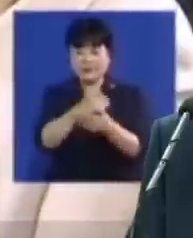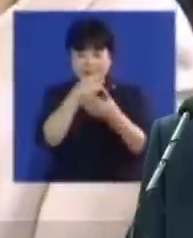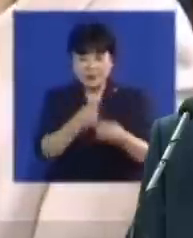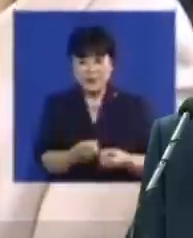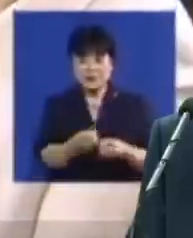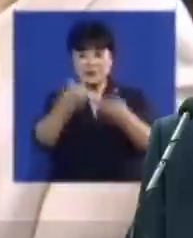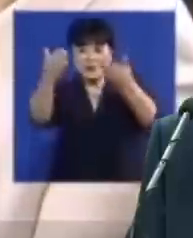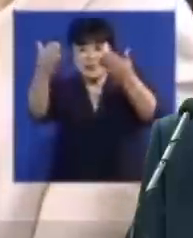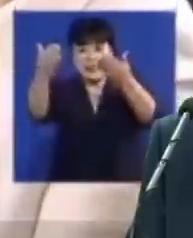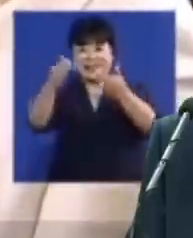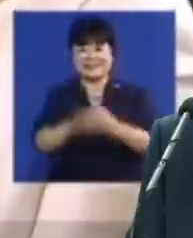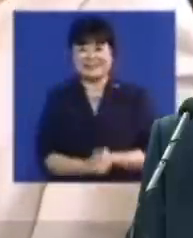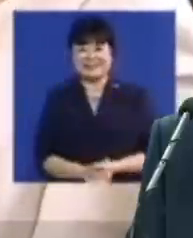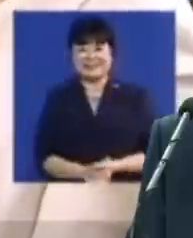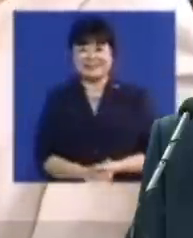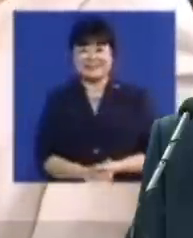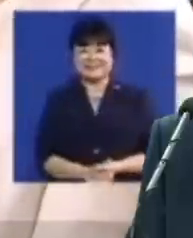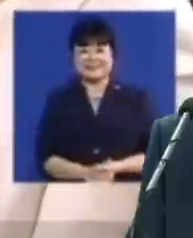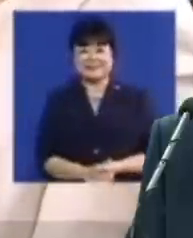이름으로 축원합니다.